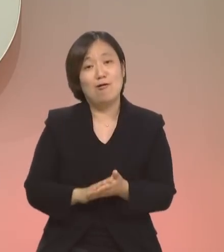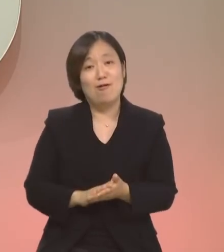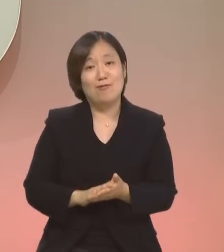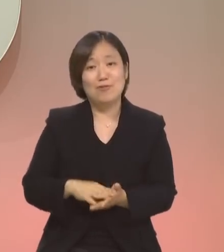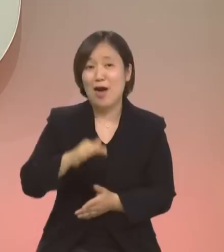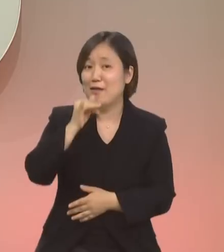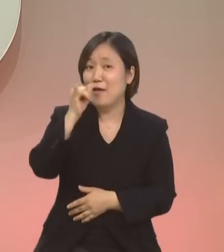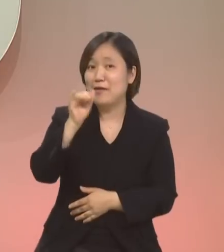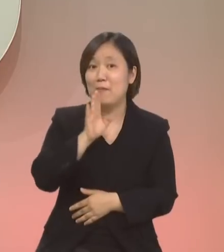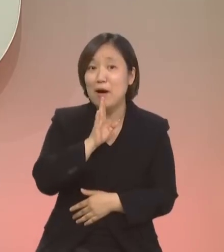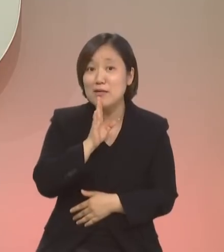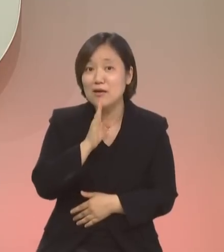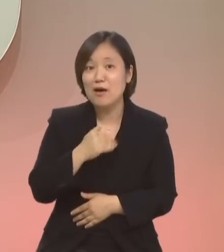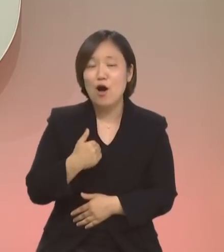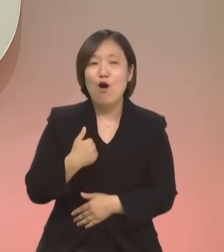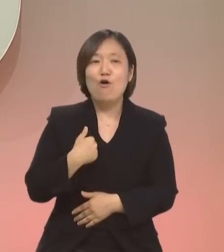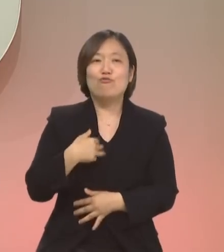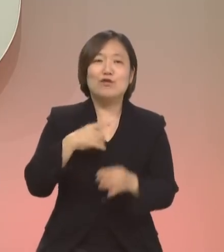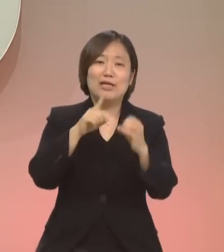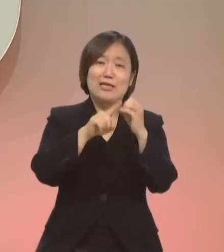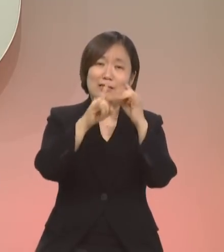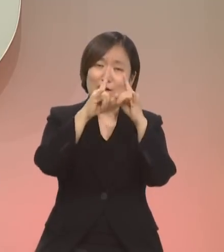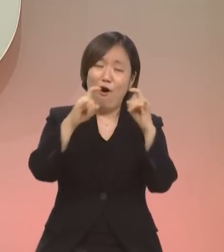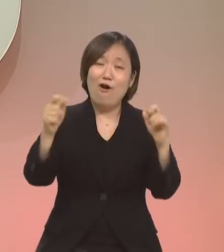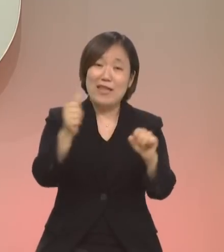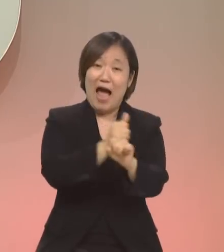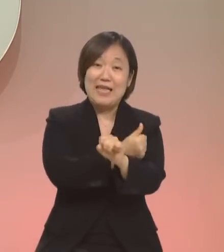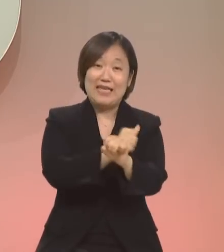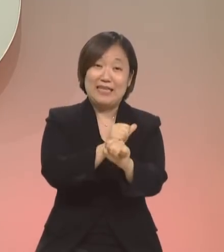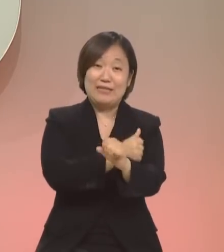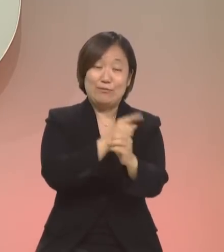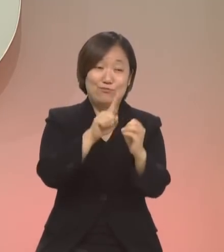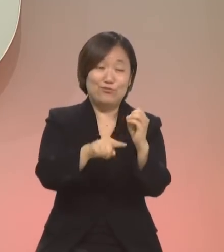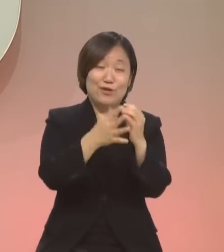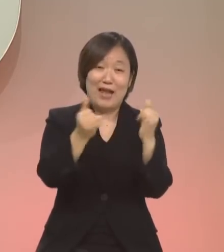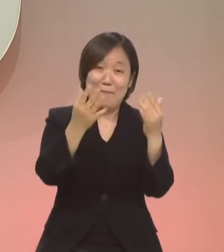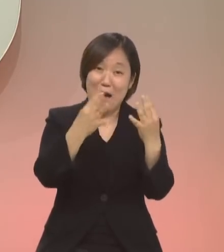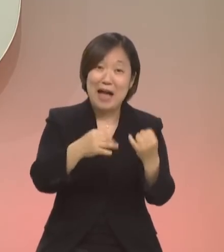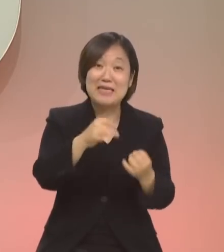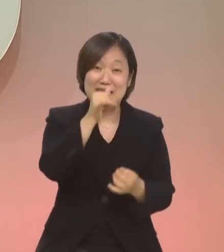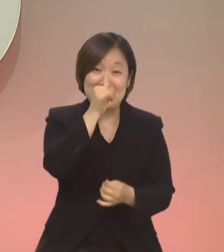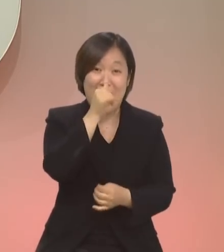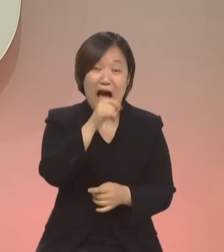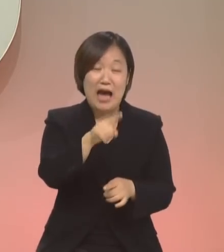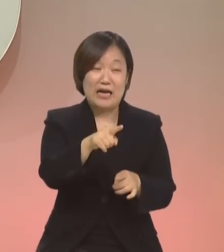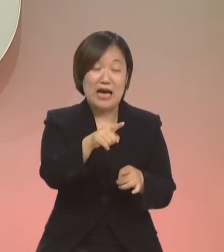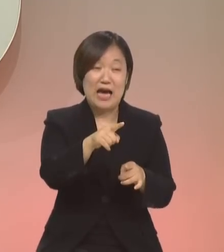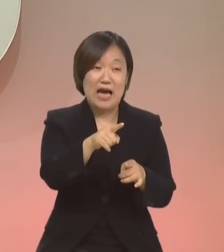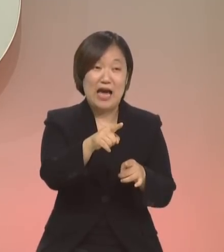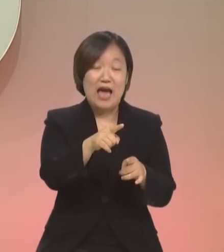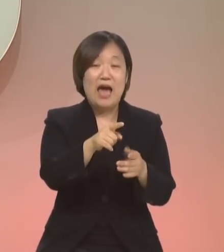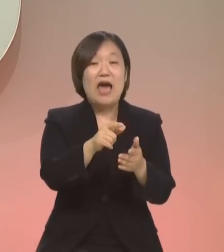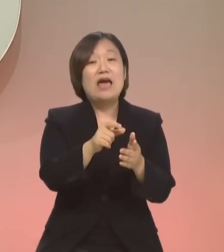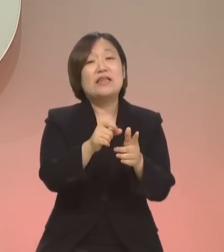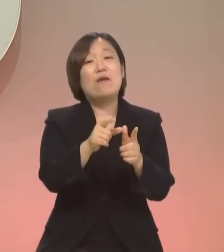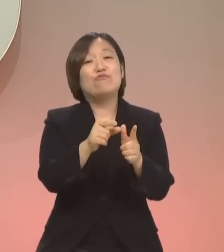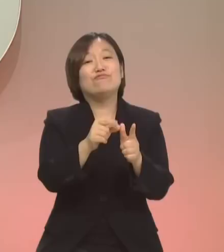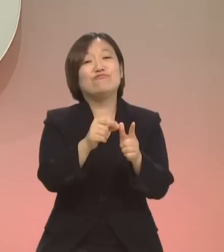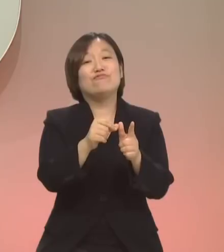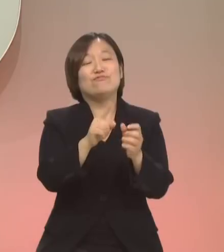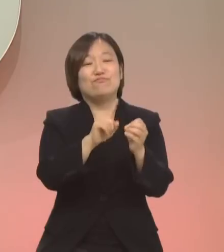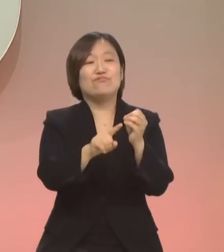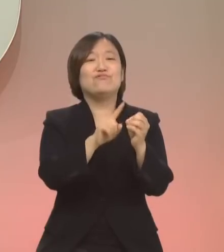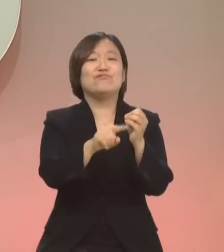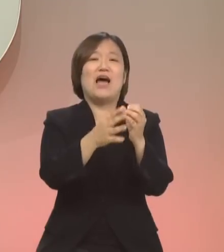우리 사실 절에 다니시는 수많은 불자님들이 계시지만 절에 다니는 대부분의 불자님들은